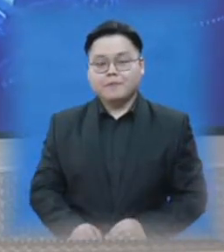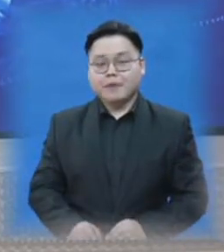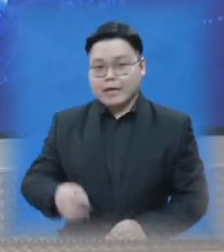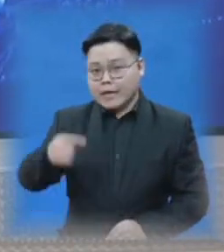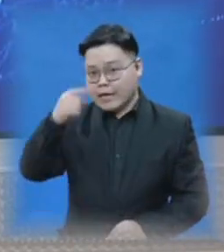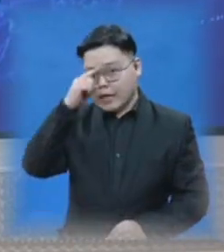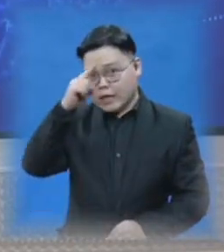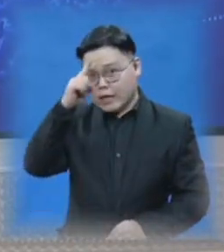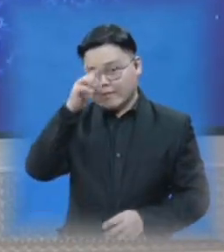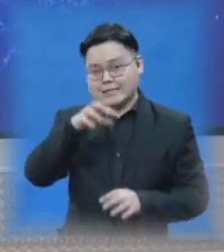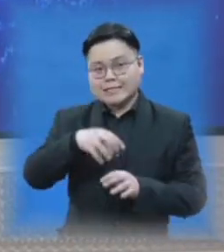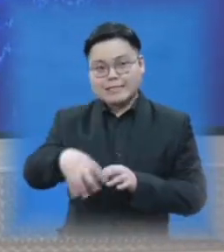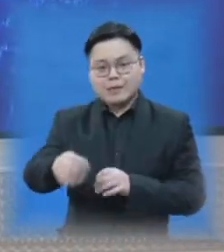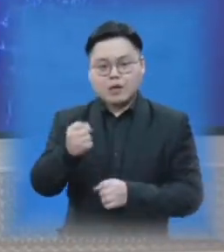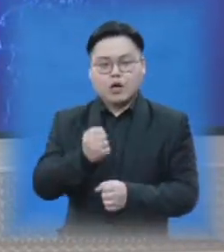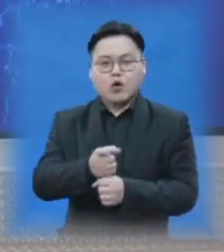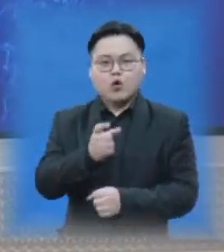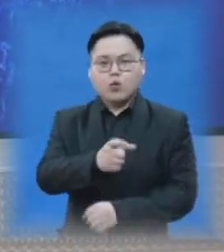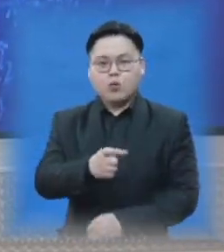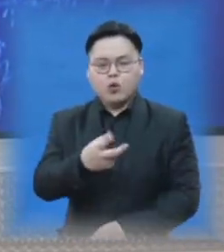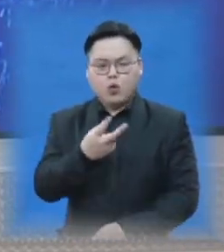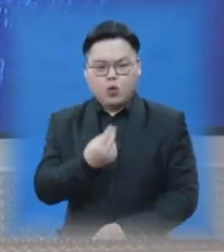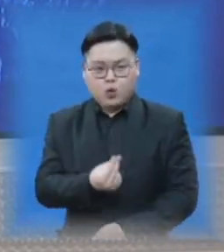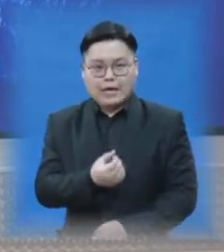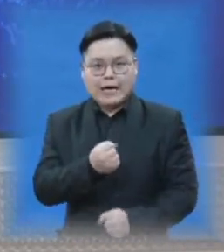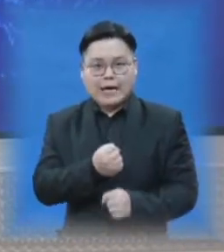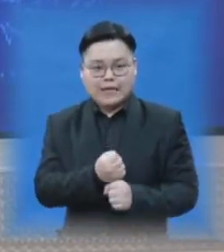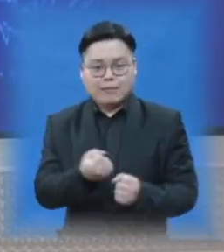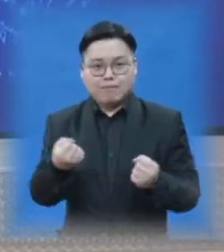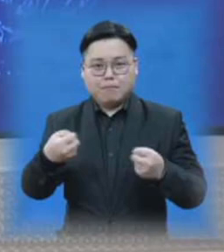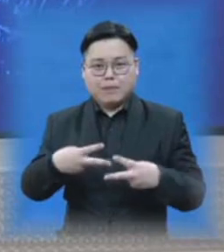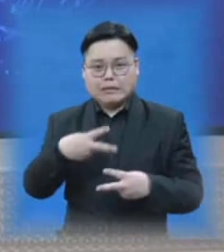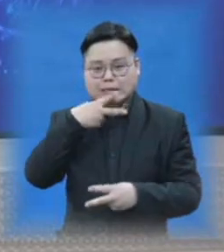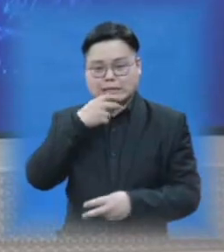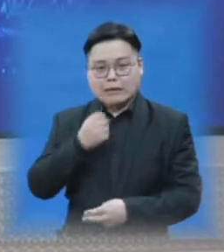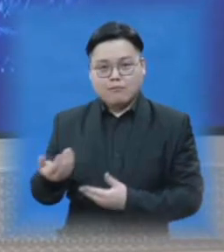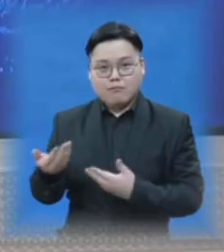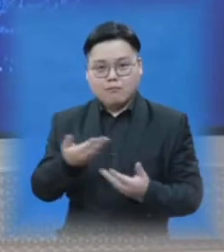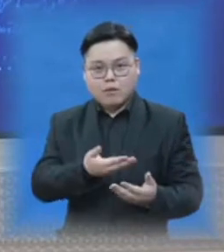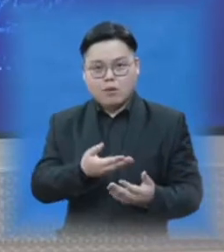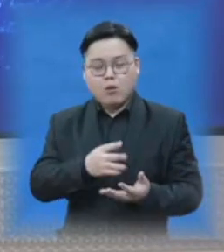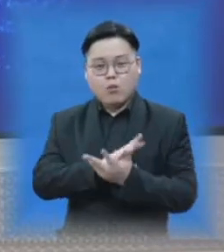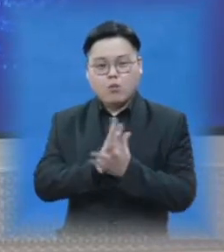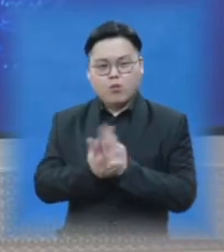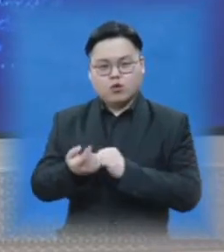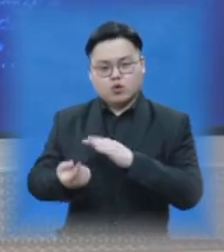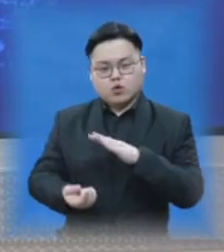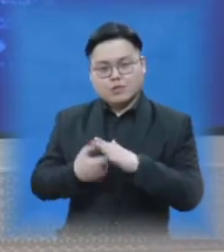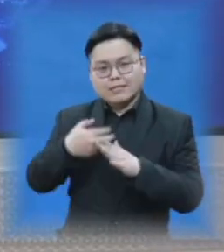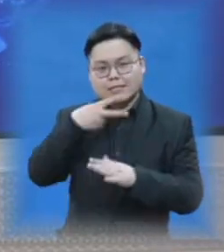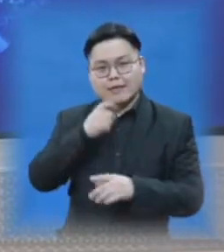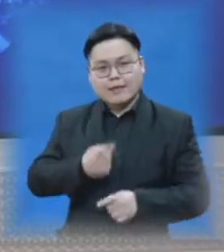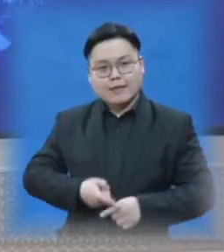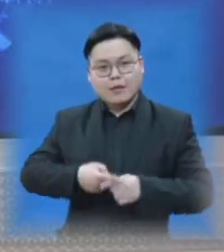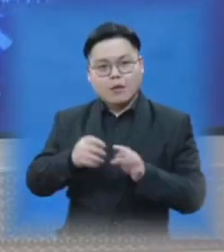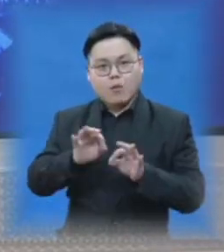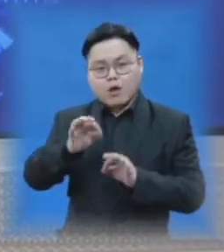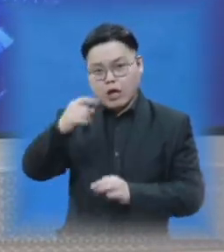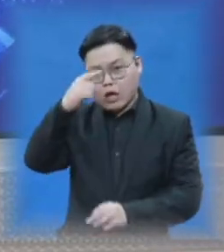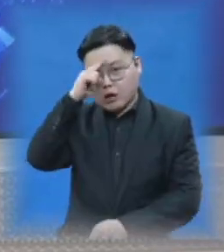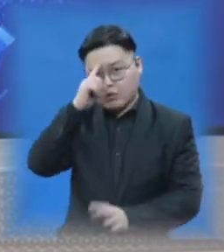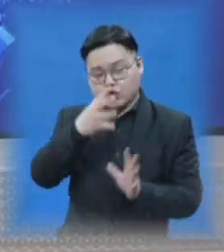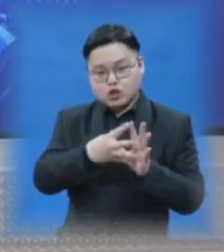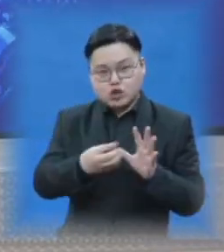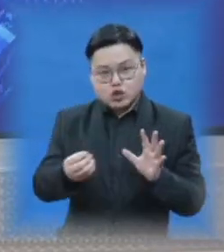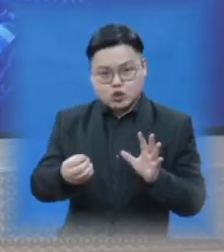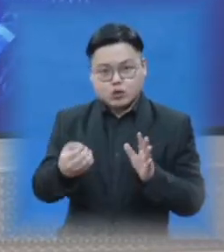Эрүүл мэндийн салбар ажилт нууд гүйцэтгэлээрээ цалинжиж эхэлснээс хойш суур цалин нэмэгдээгүй. Одоо ч эм 900 мянга, сонлогч 800 мянга өөр